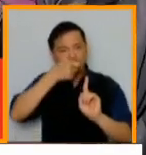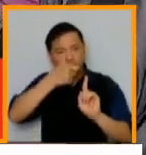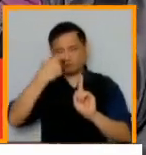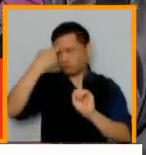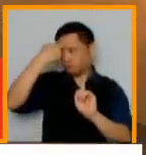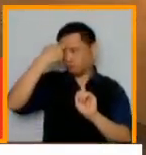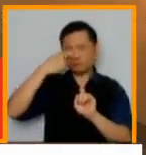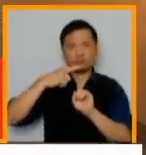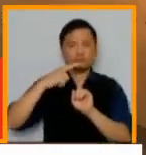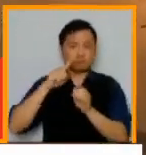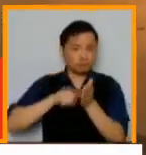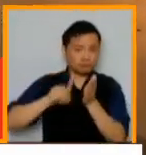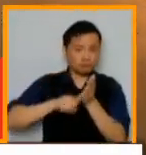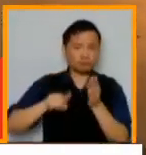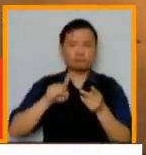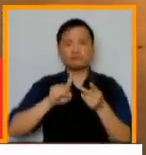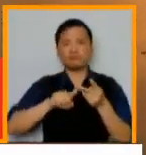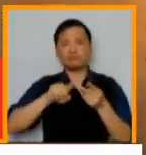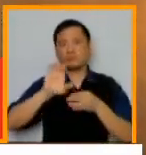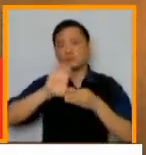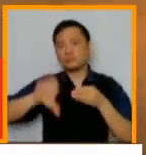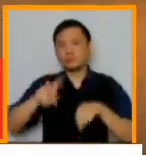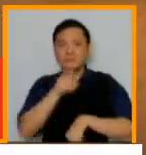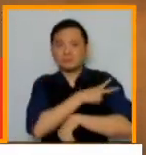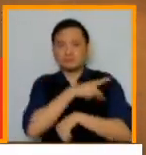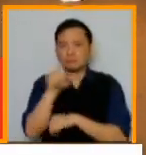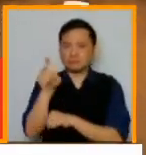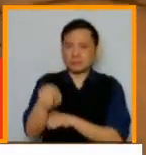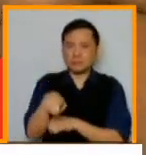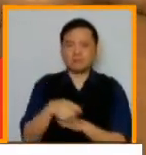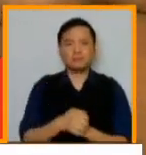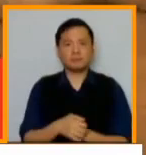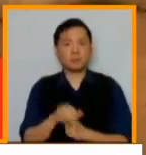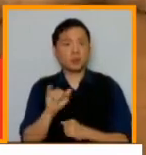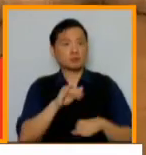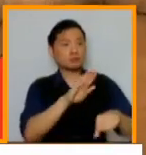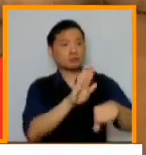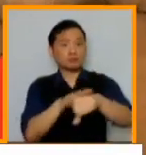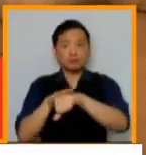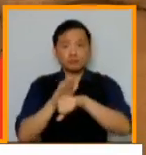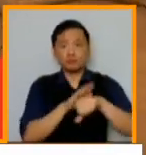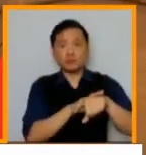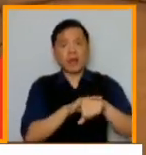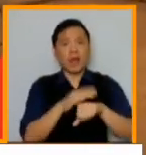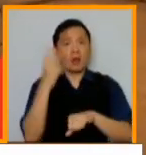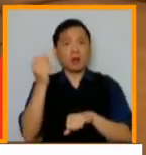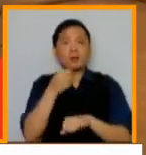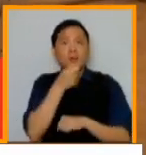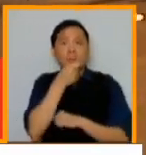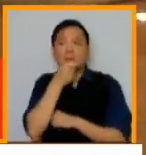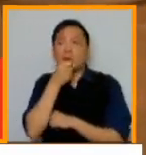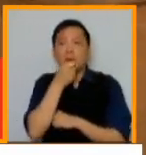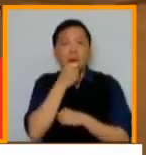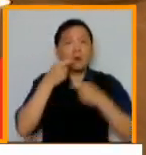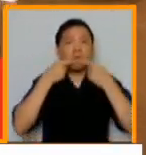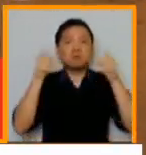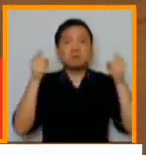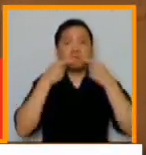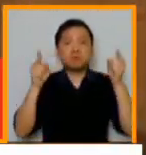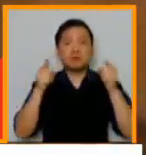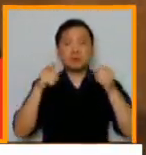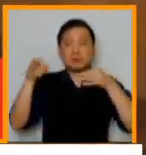vaccinated. Maya't maya nga rin ang paalala sa labas gamit ng megaphone. Sa lahat po ng magsisimba ng Manila